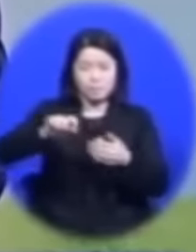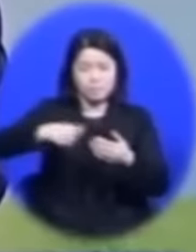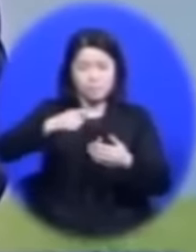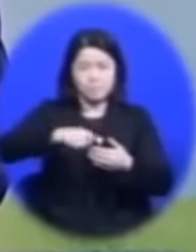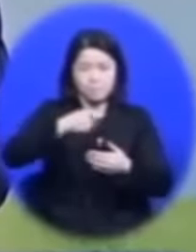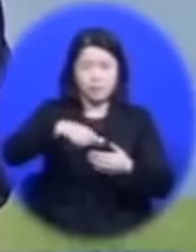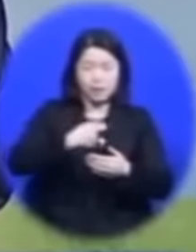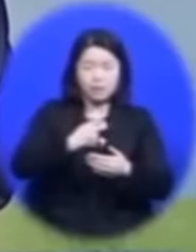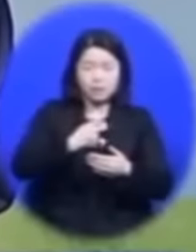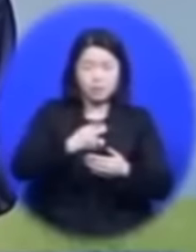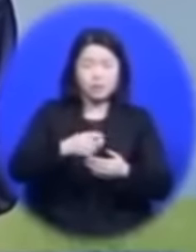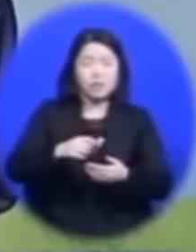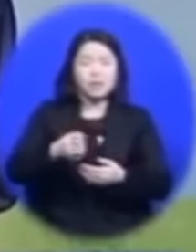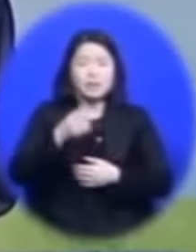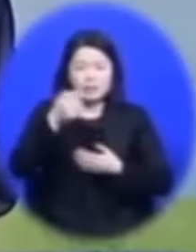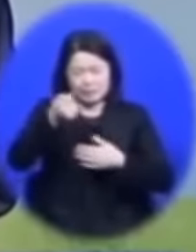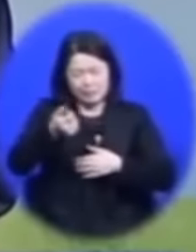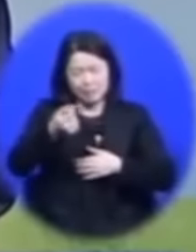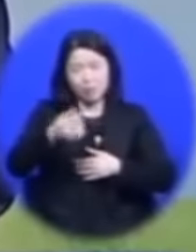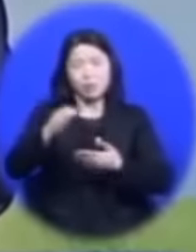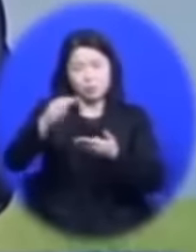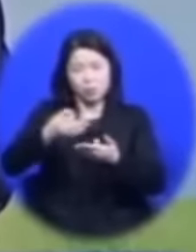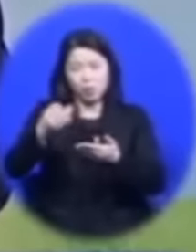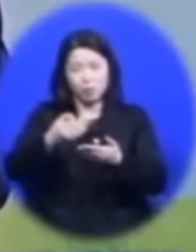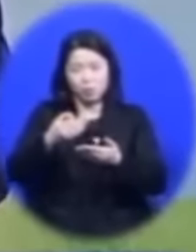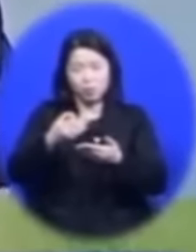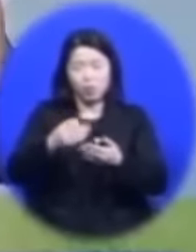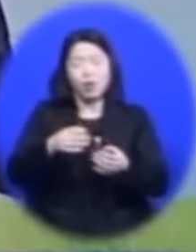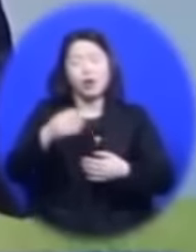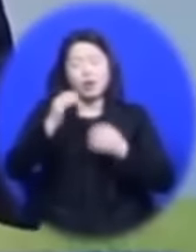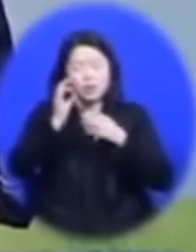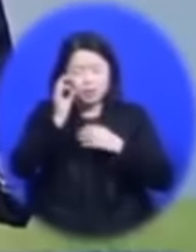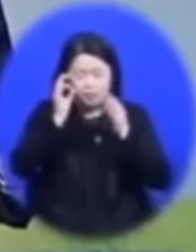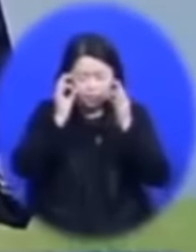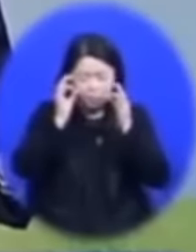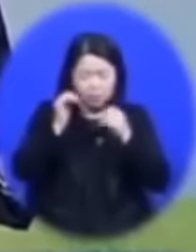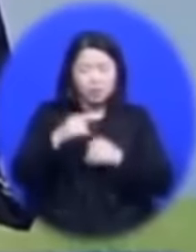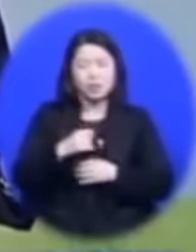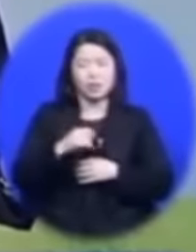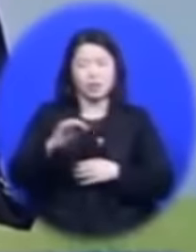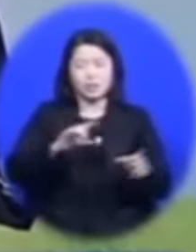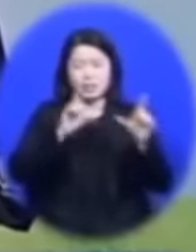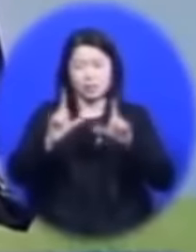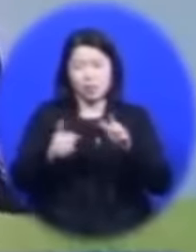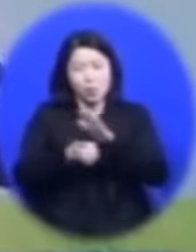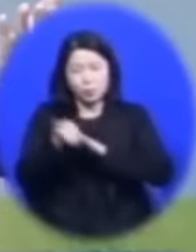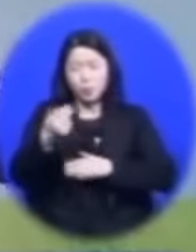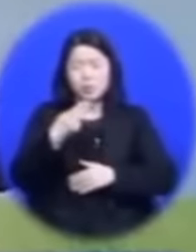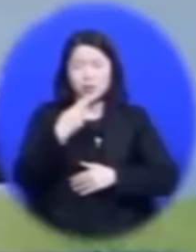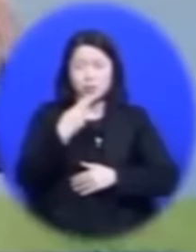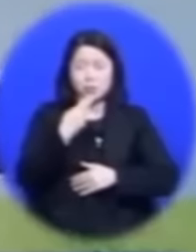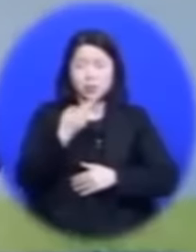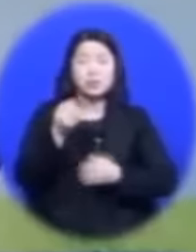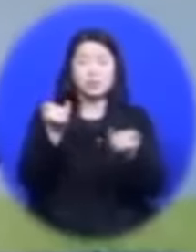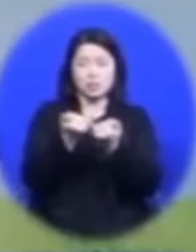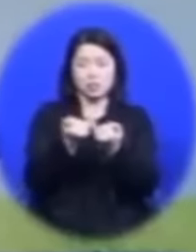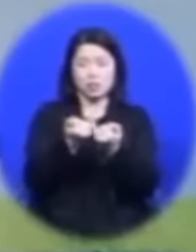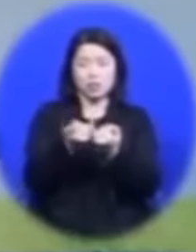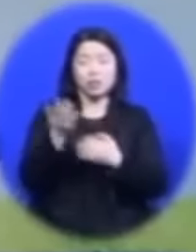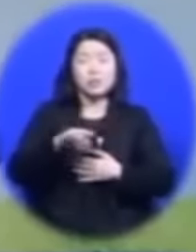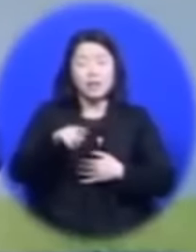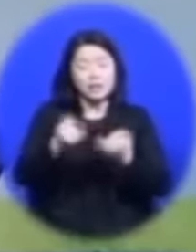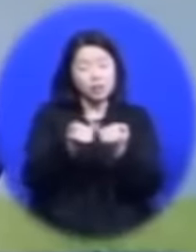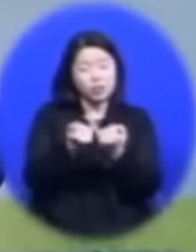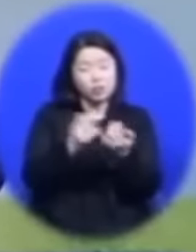바느질하면서, 삭바느질하면서 겨우 입에 풀칠을 하던 여인입니다. 소망이 없는 여인이었어요. 그런데 이 여인이 예수를